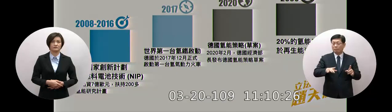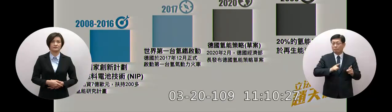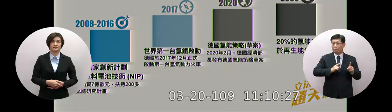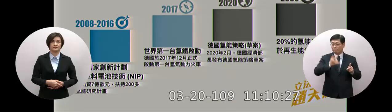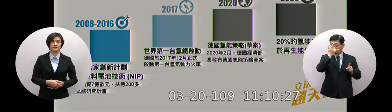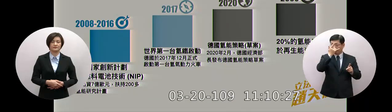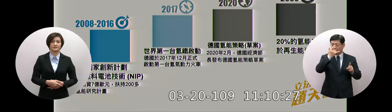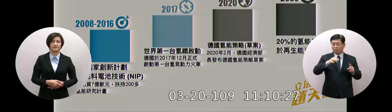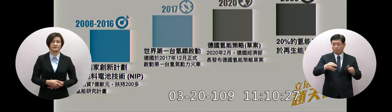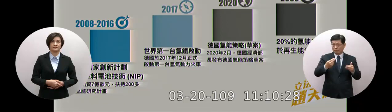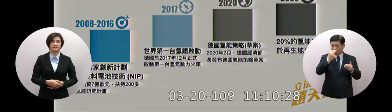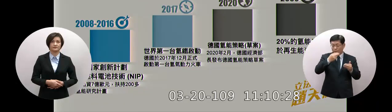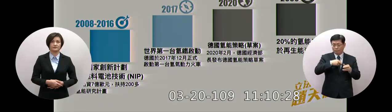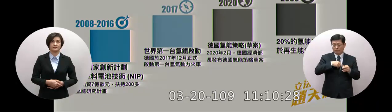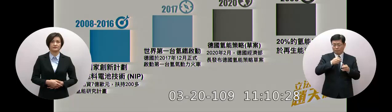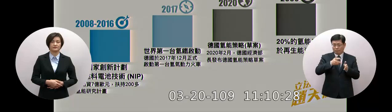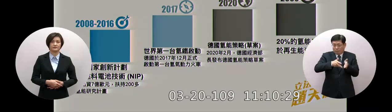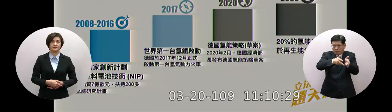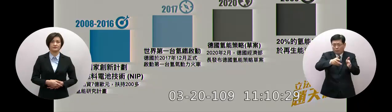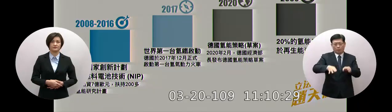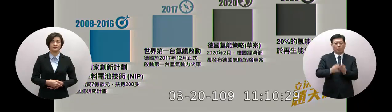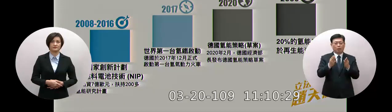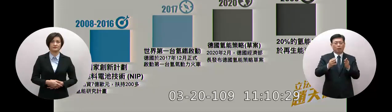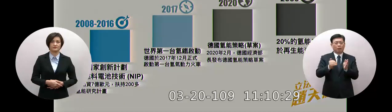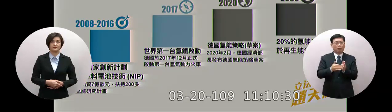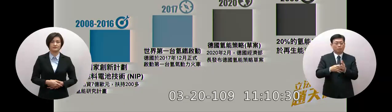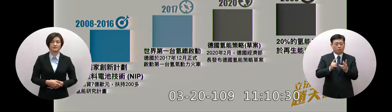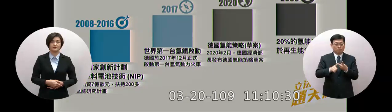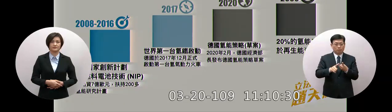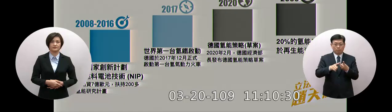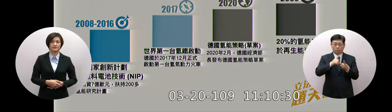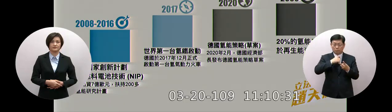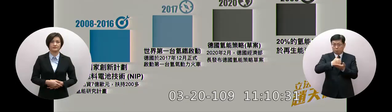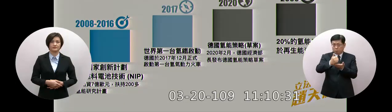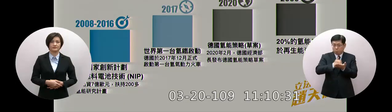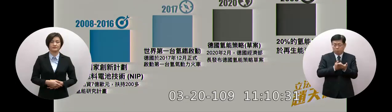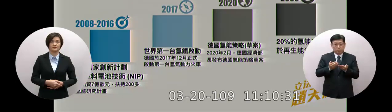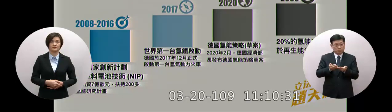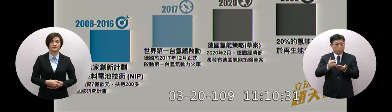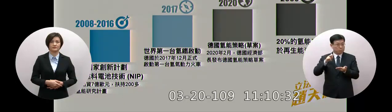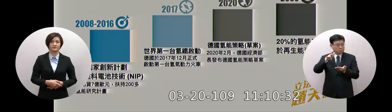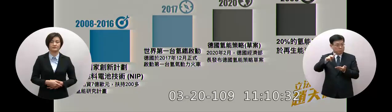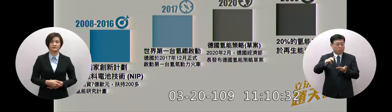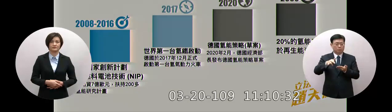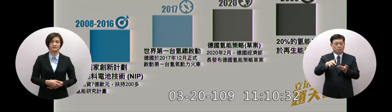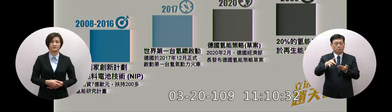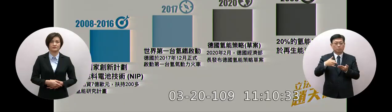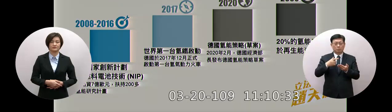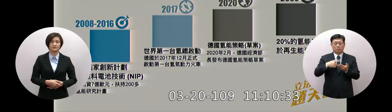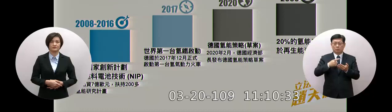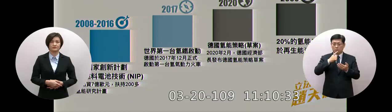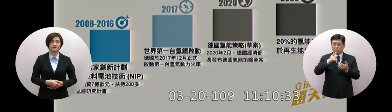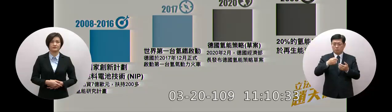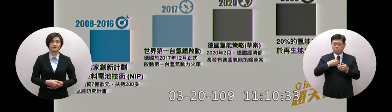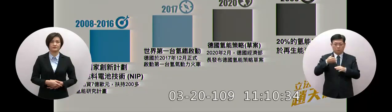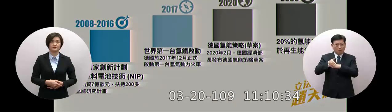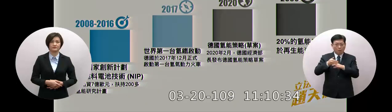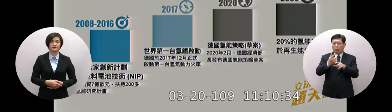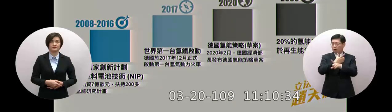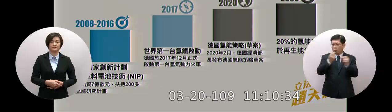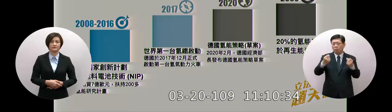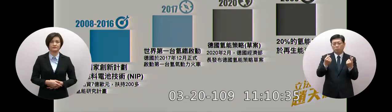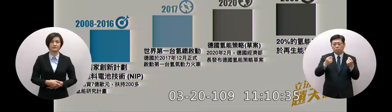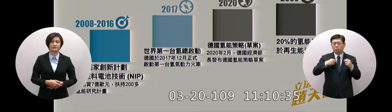的氢能的铁路都已经这个上路，他们的这个货运、船舶、航空、长途运输，其实都已经